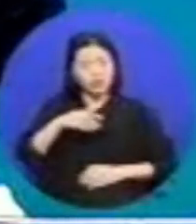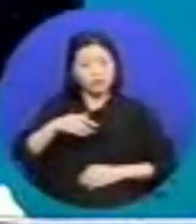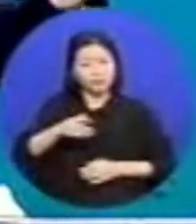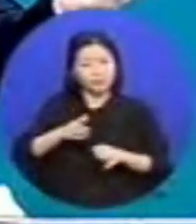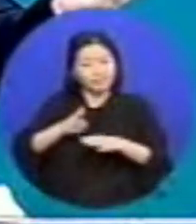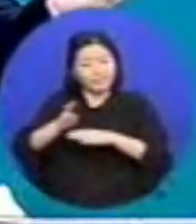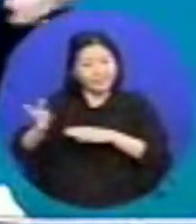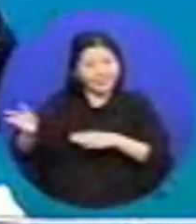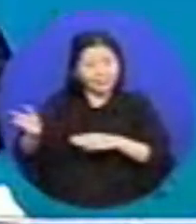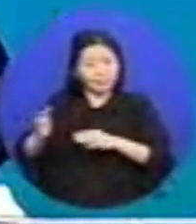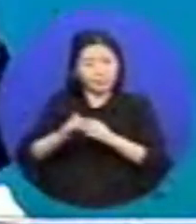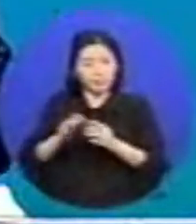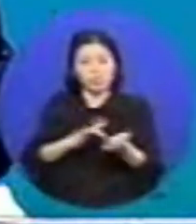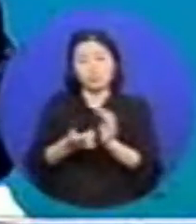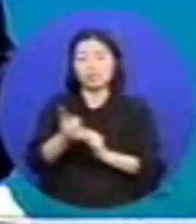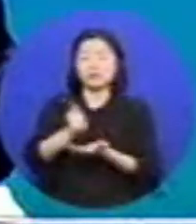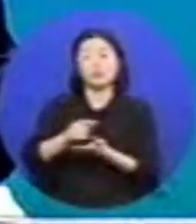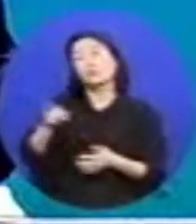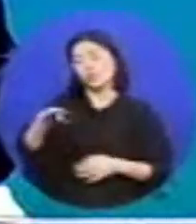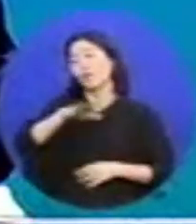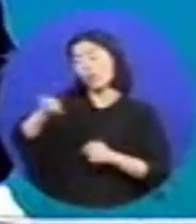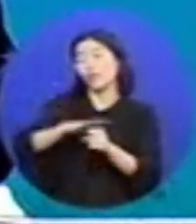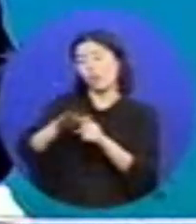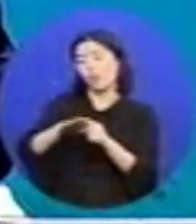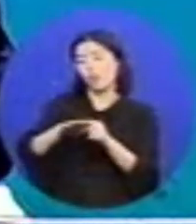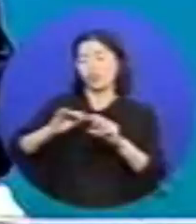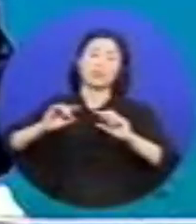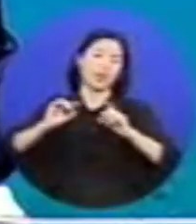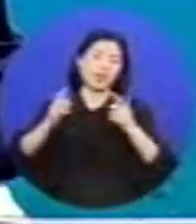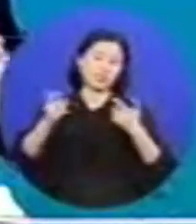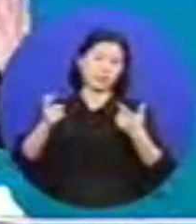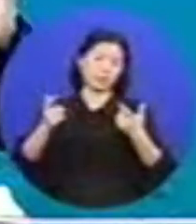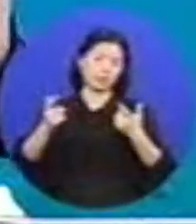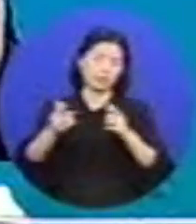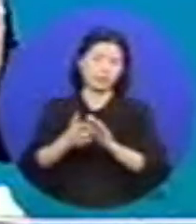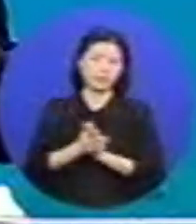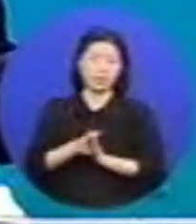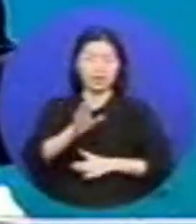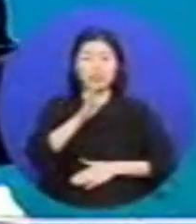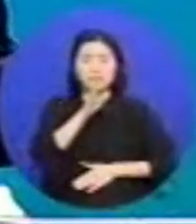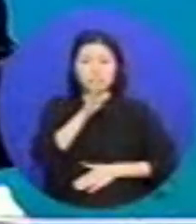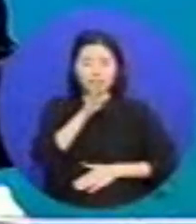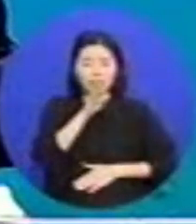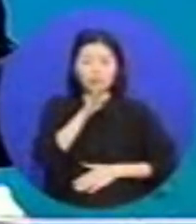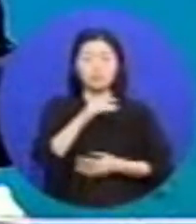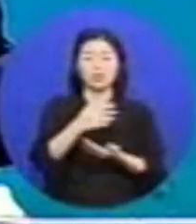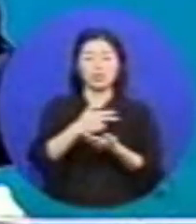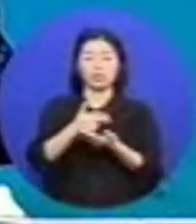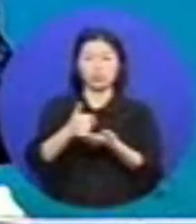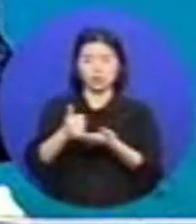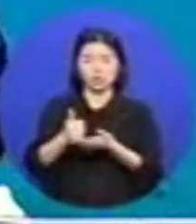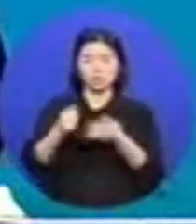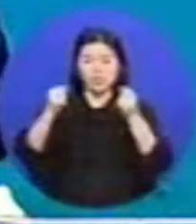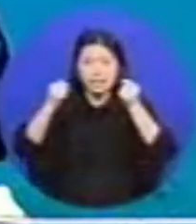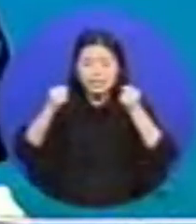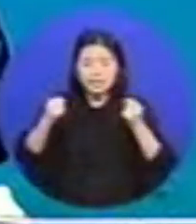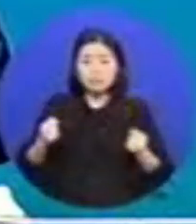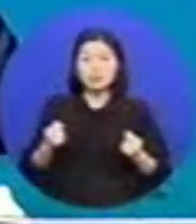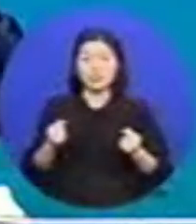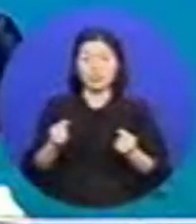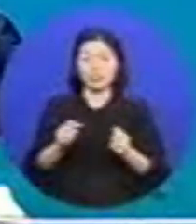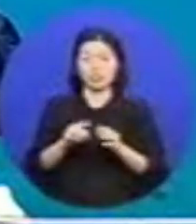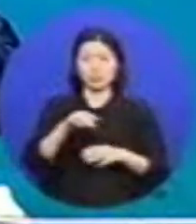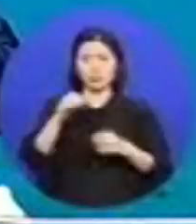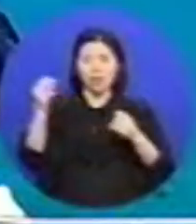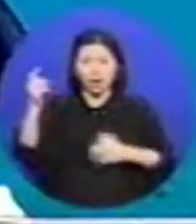예수님이 너 사랑하신다 이렇게 말하는 게 아니었어요. 정말 주님이 임재하시는 것을 너무 강하게 느낄